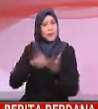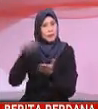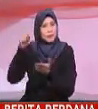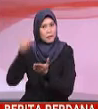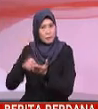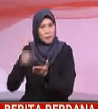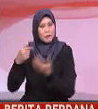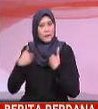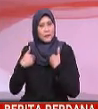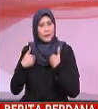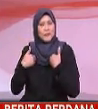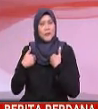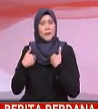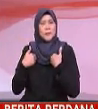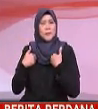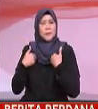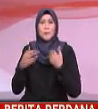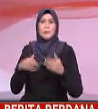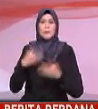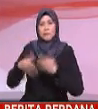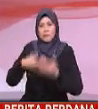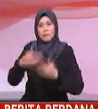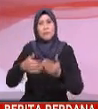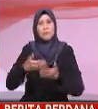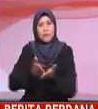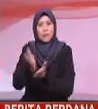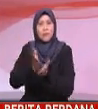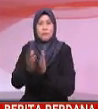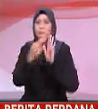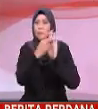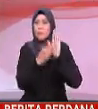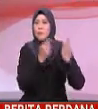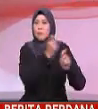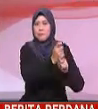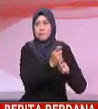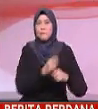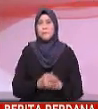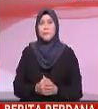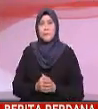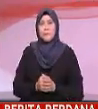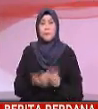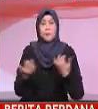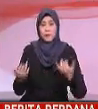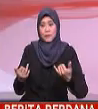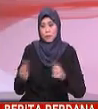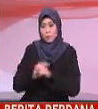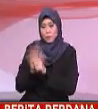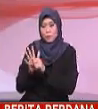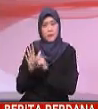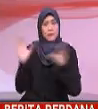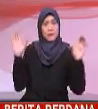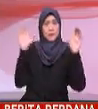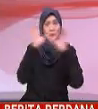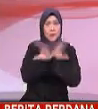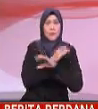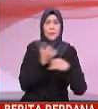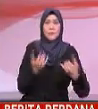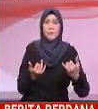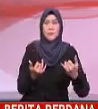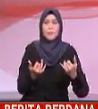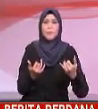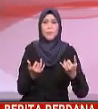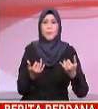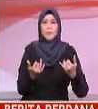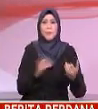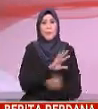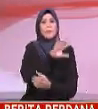kalau yang terlebih itu kita akan go on kita punya undang-undang yang ditetapkan. Waktu COVID ni yang paling mencabarnya mestinya